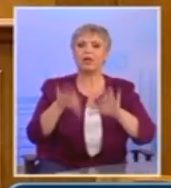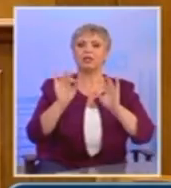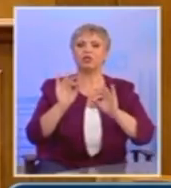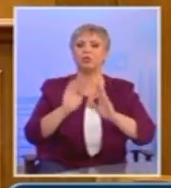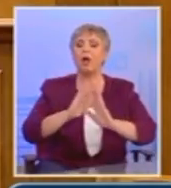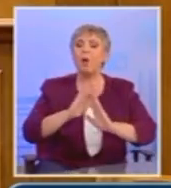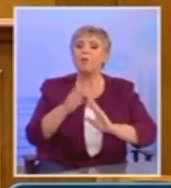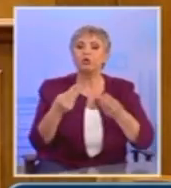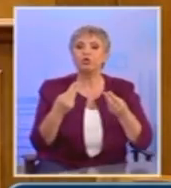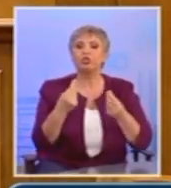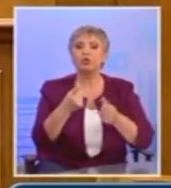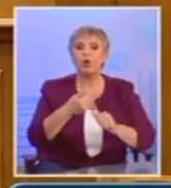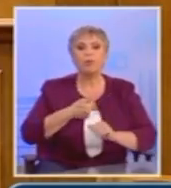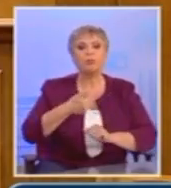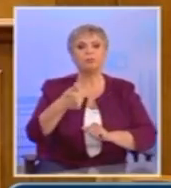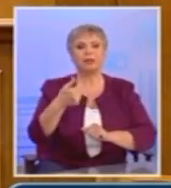Κυρίες και κύριοι βουλευτές,